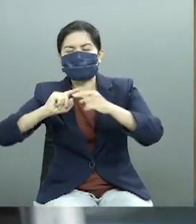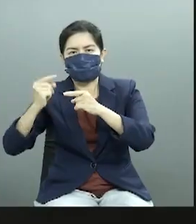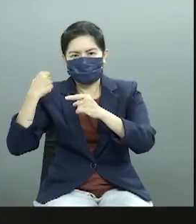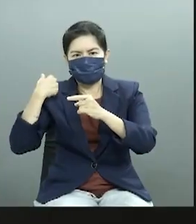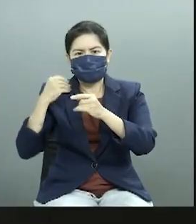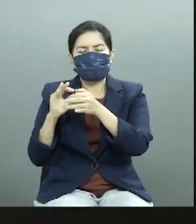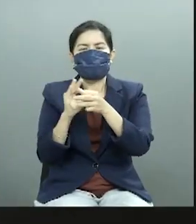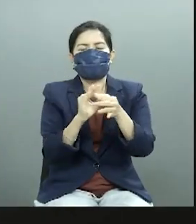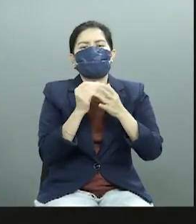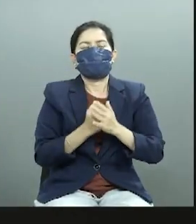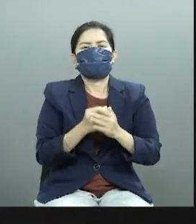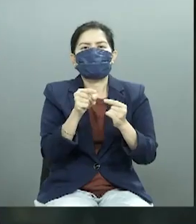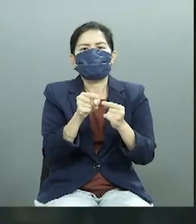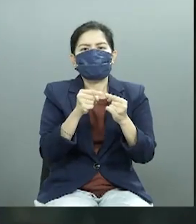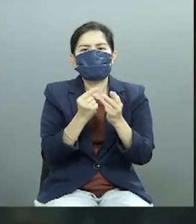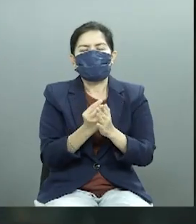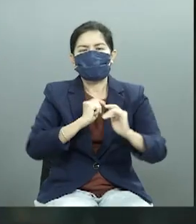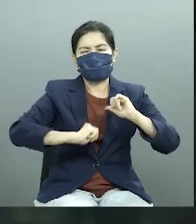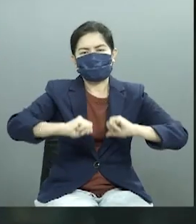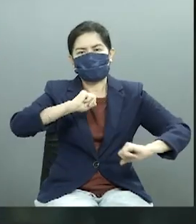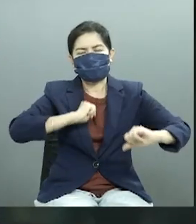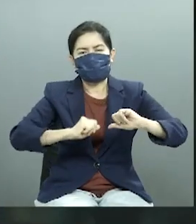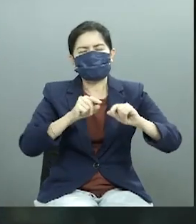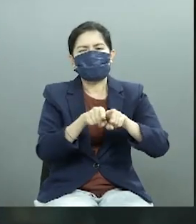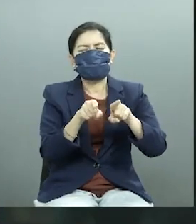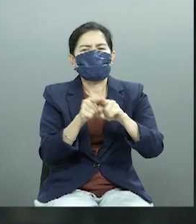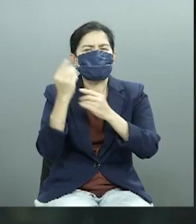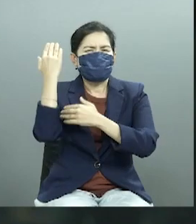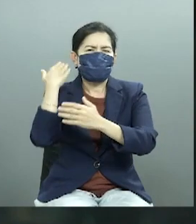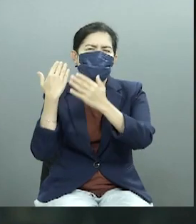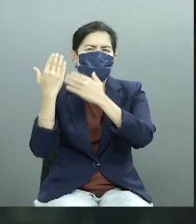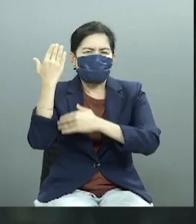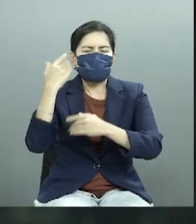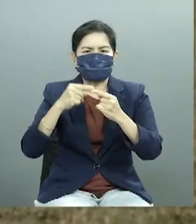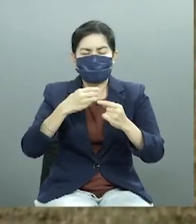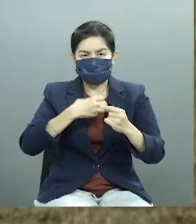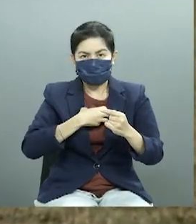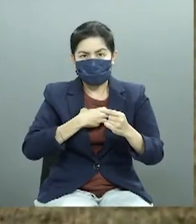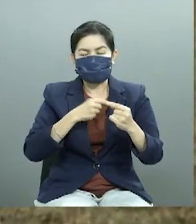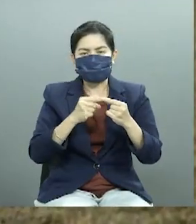งประวัติศาสตร์แบบนี้มันอยากให้ไทย PBS ได้กลับมาฉายอีก